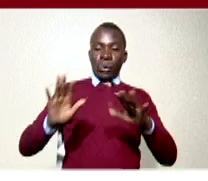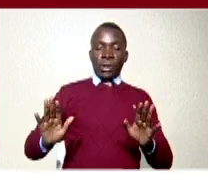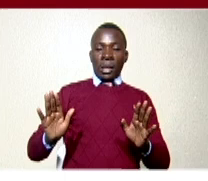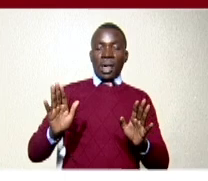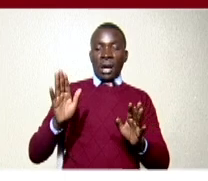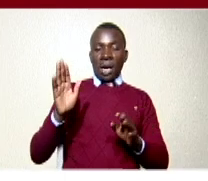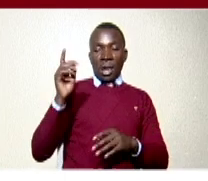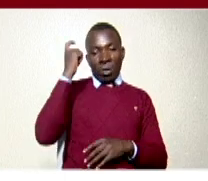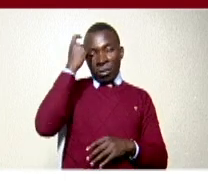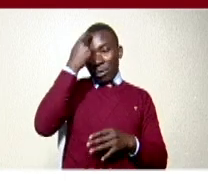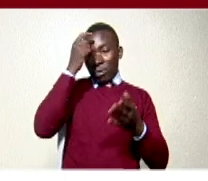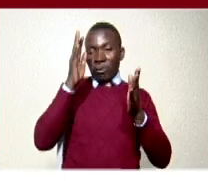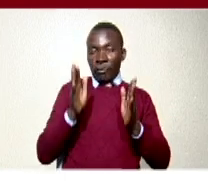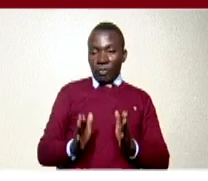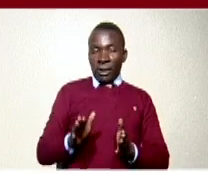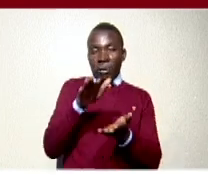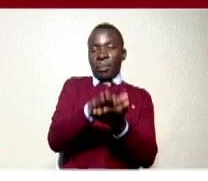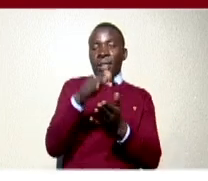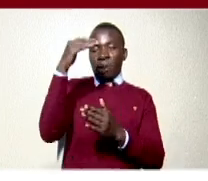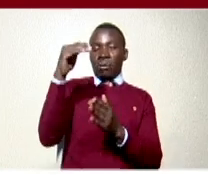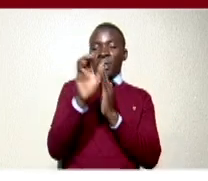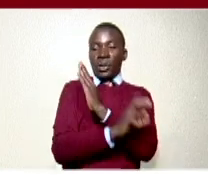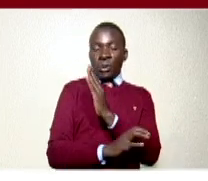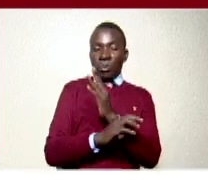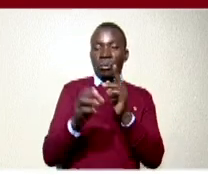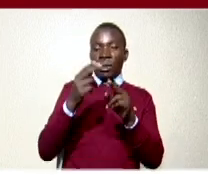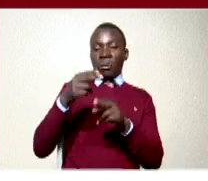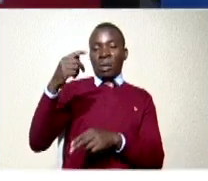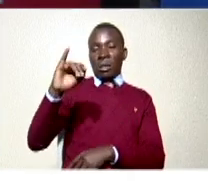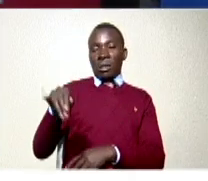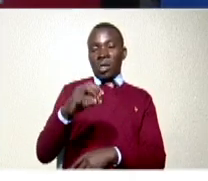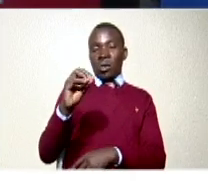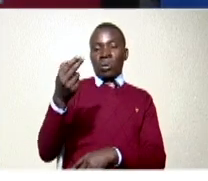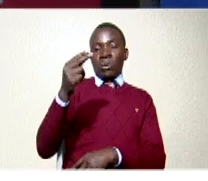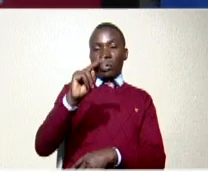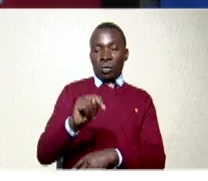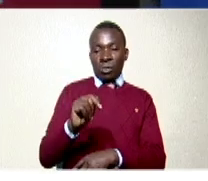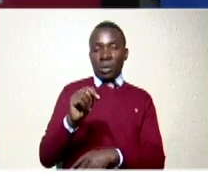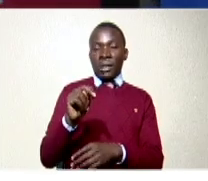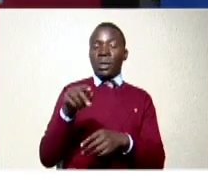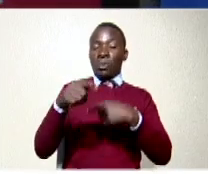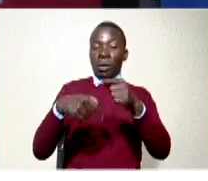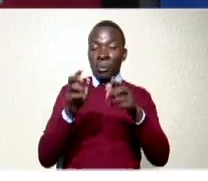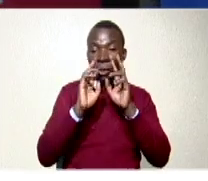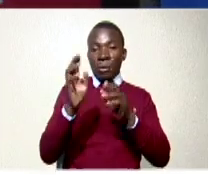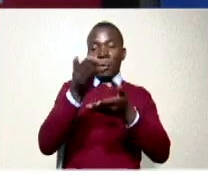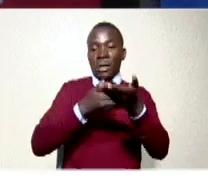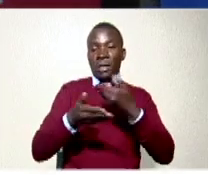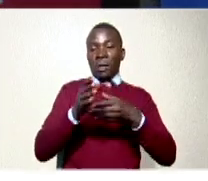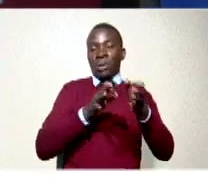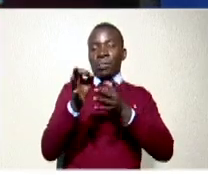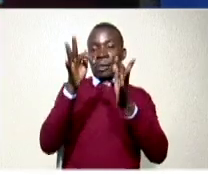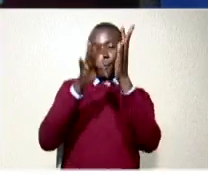guverineri wa Banki Nkuru y'Igihugu John Rwangombwa turaza kubikurikira mu kiganiro tukirambuye mu kanya asobanura yuko